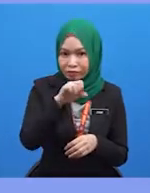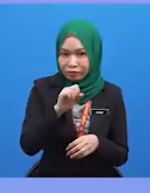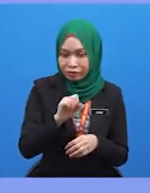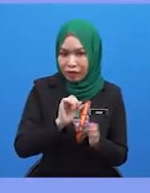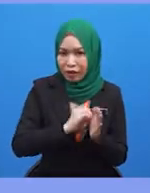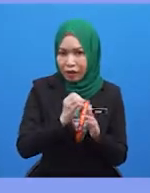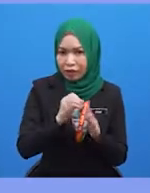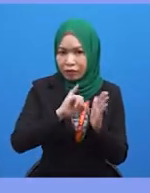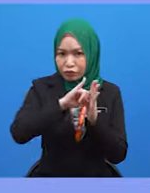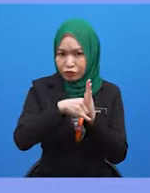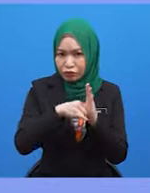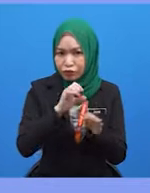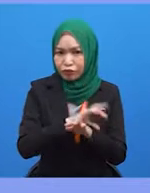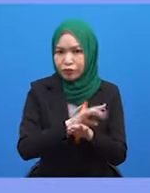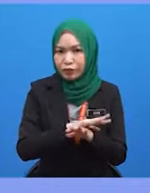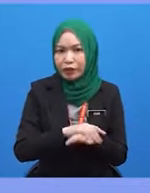Ya.